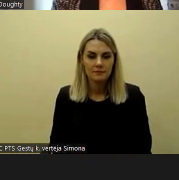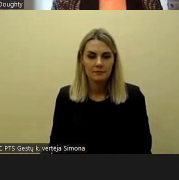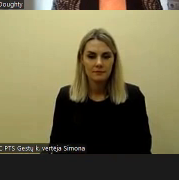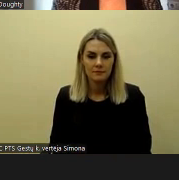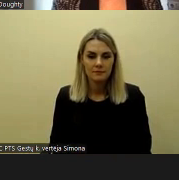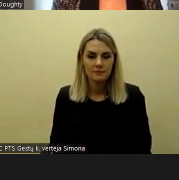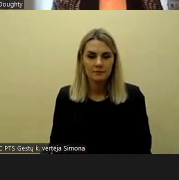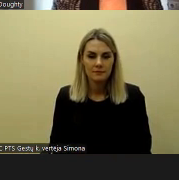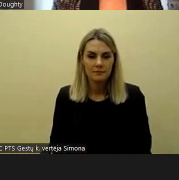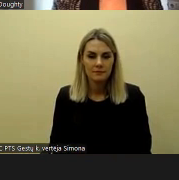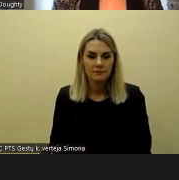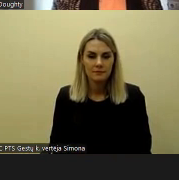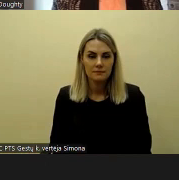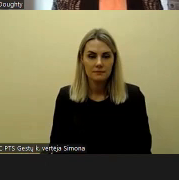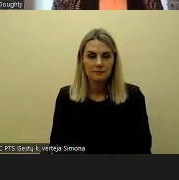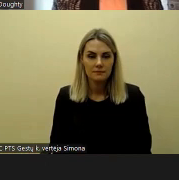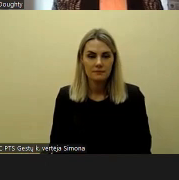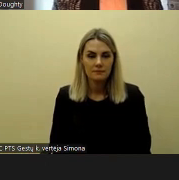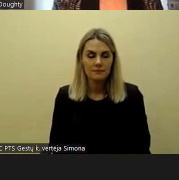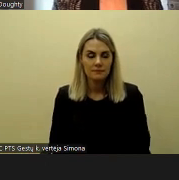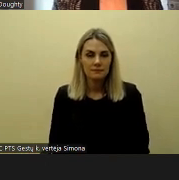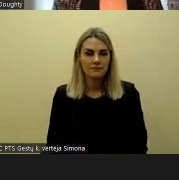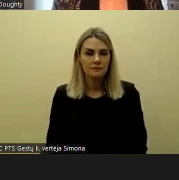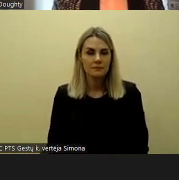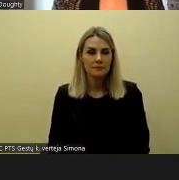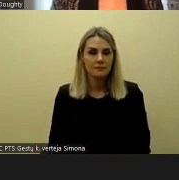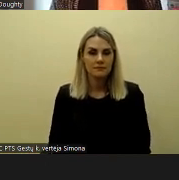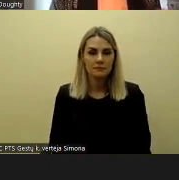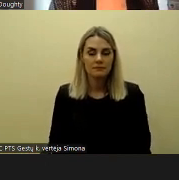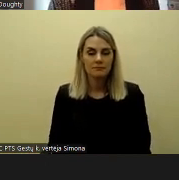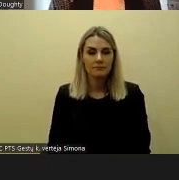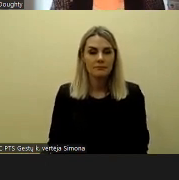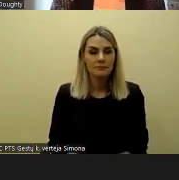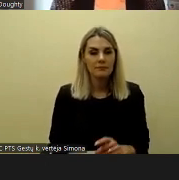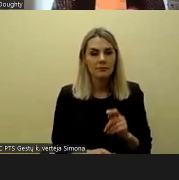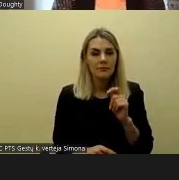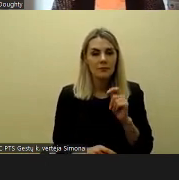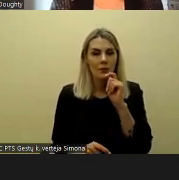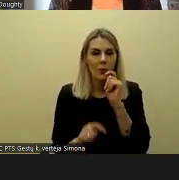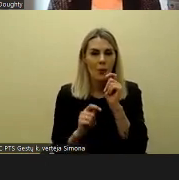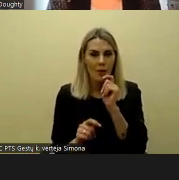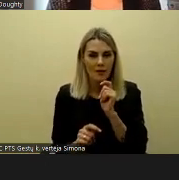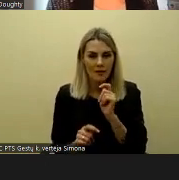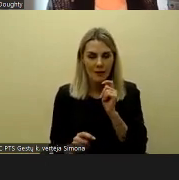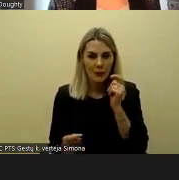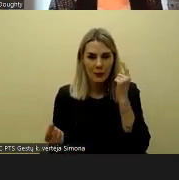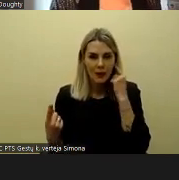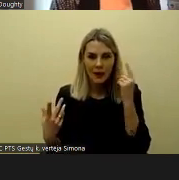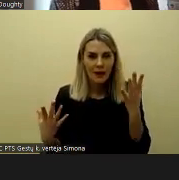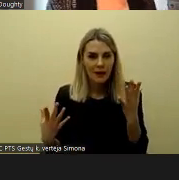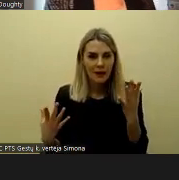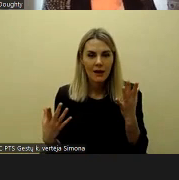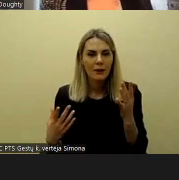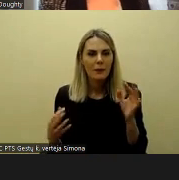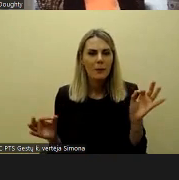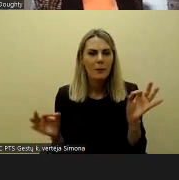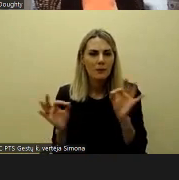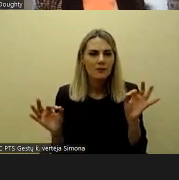Music, Jane, on the sound. There wasn't any conversation. Komentavimo negirdėjom tam tikrus muzikos